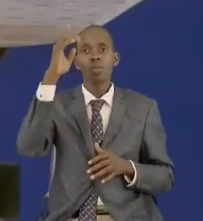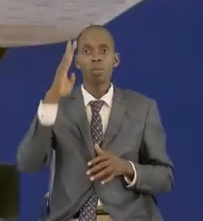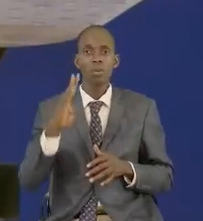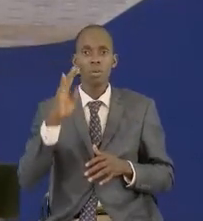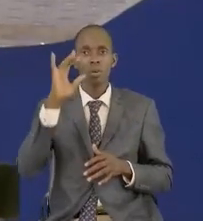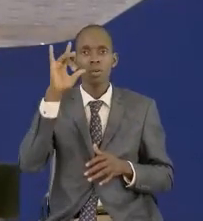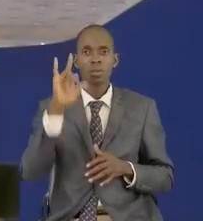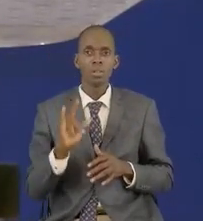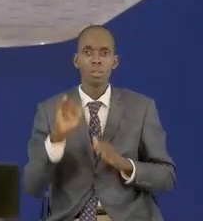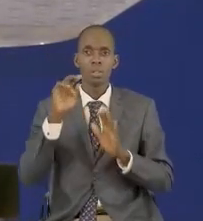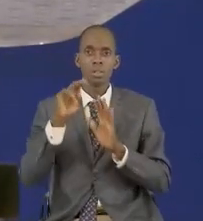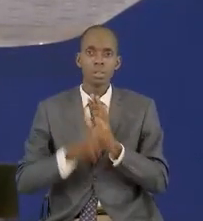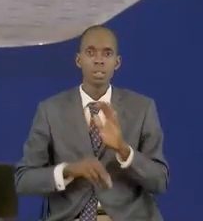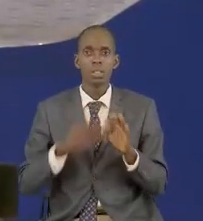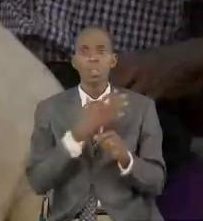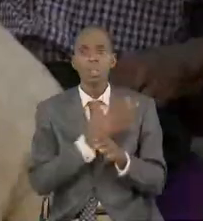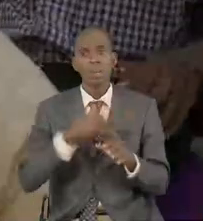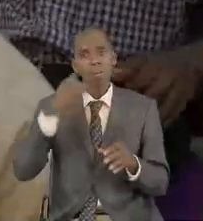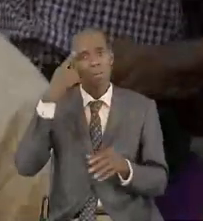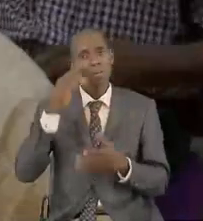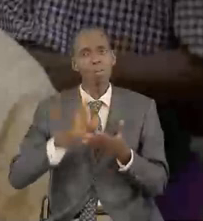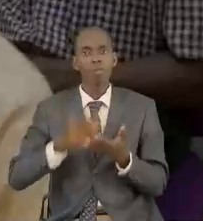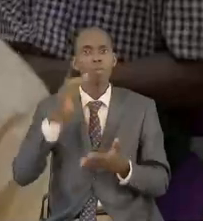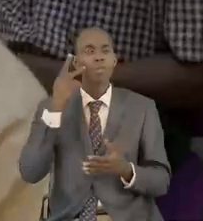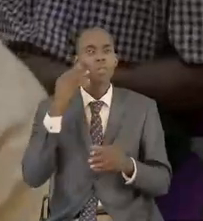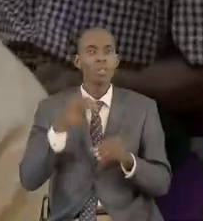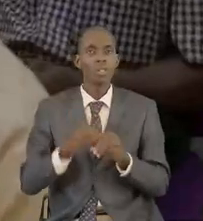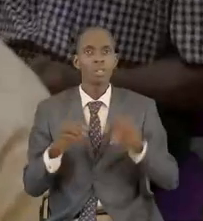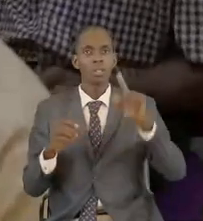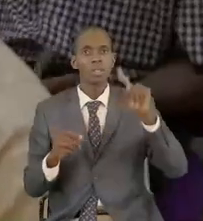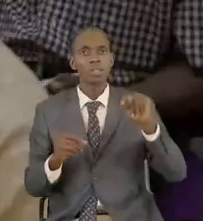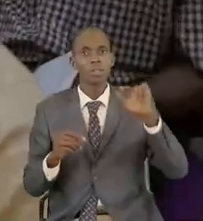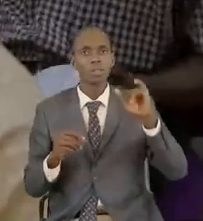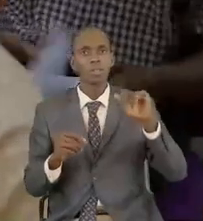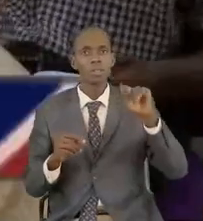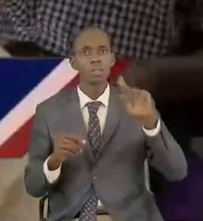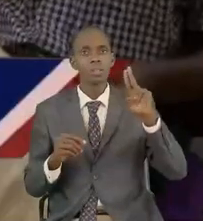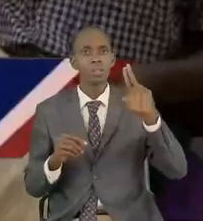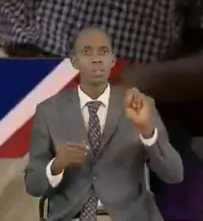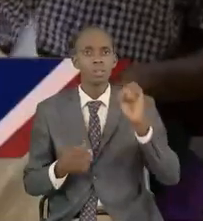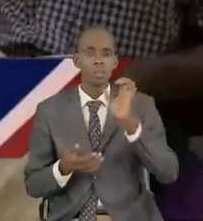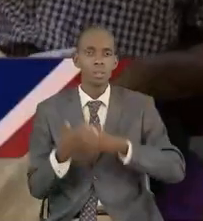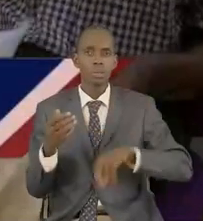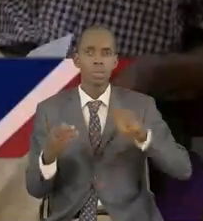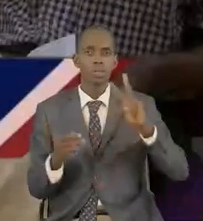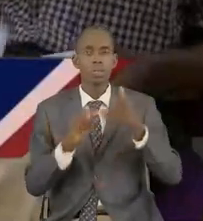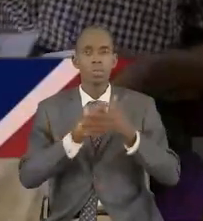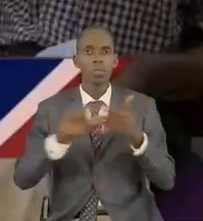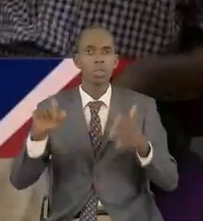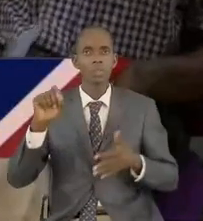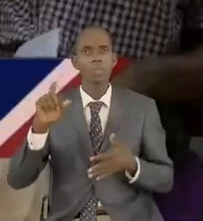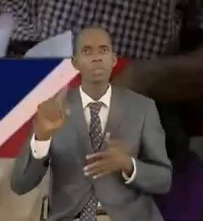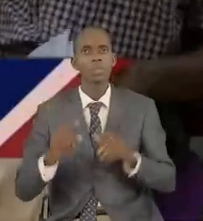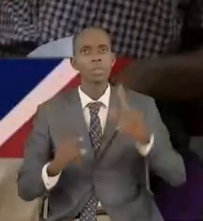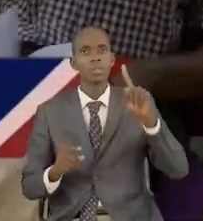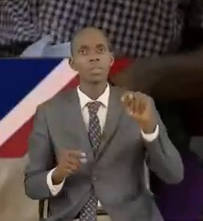et la gloire nous allons à titre chapitre 2 11